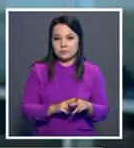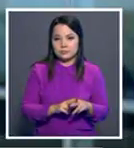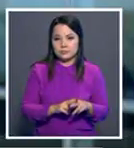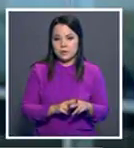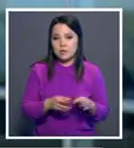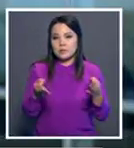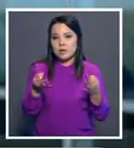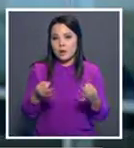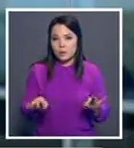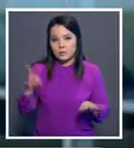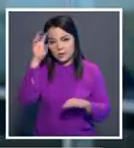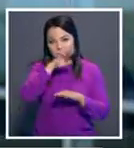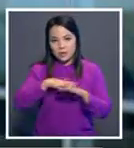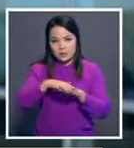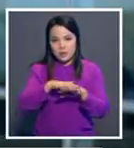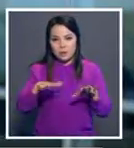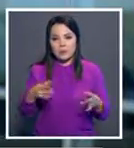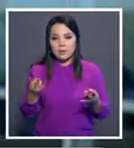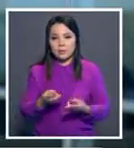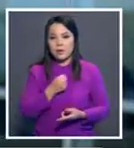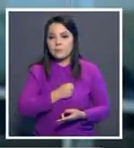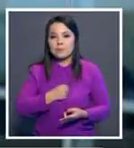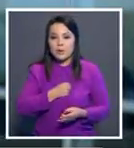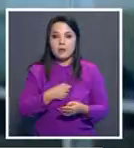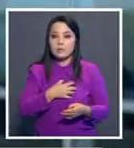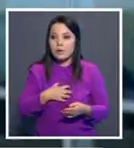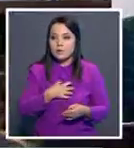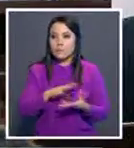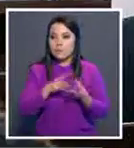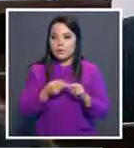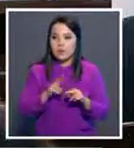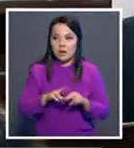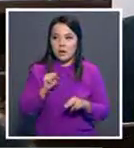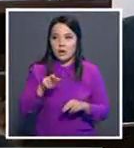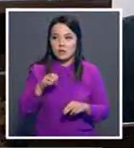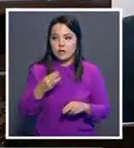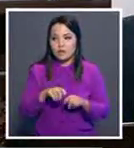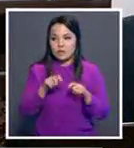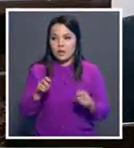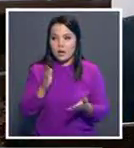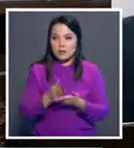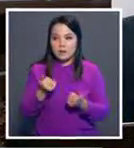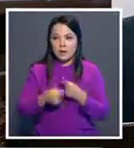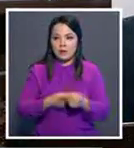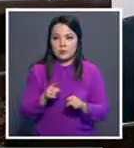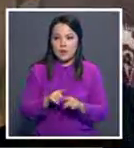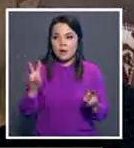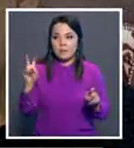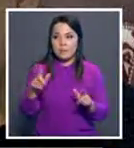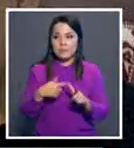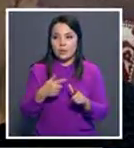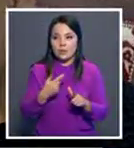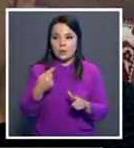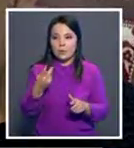мынау тәуелсіз елге, мемлекетке қажетті дүниелерінің барлығы болды алашта. Қазір алаш қайраткерлері туралы жазылған мақалалар аз